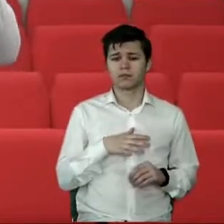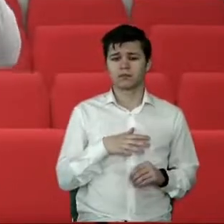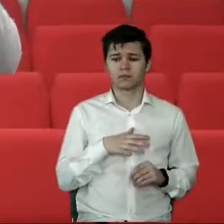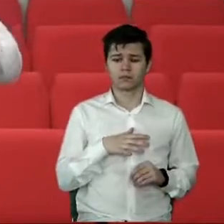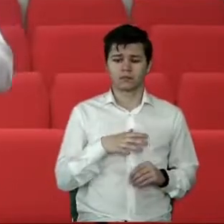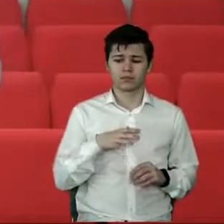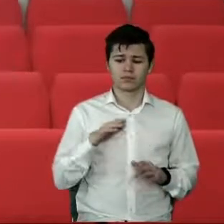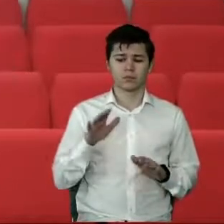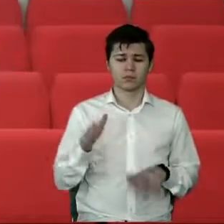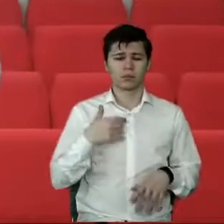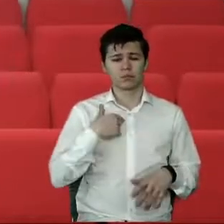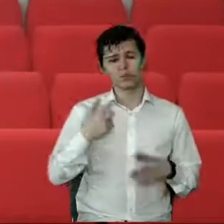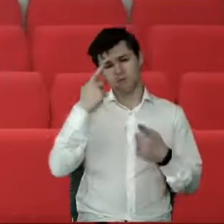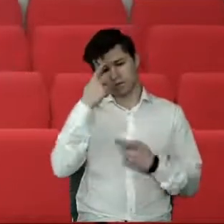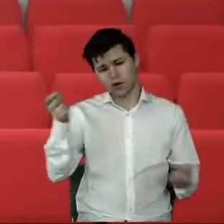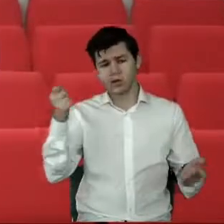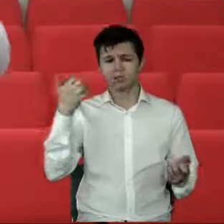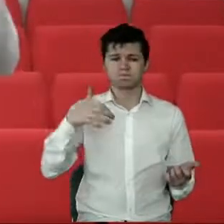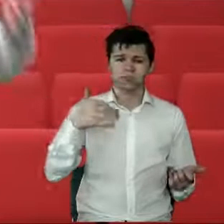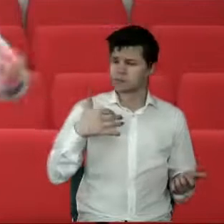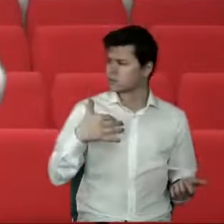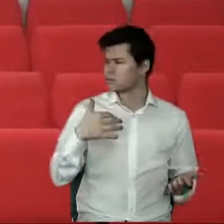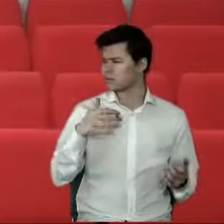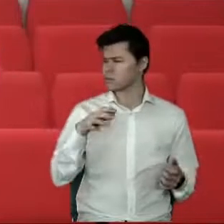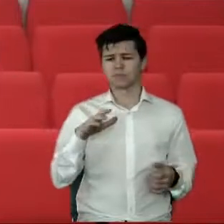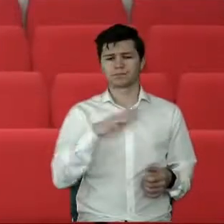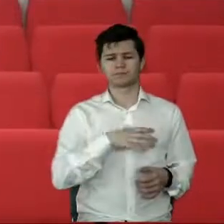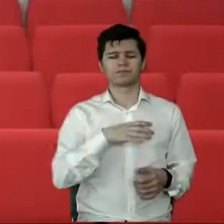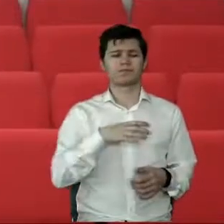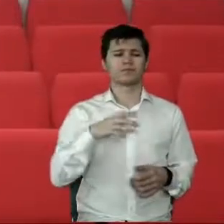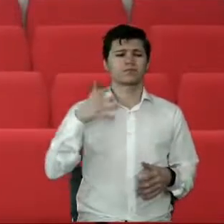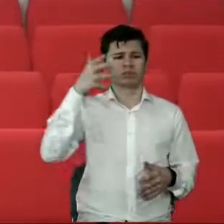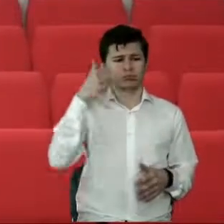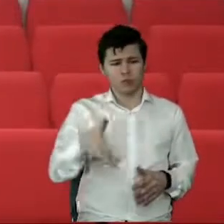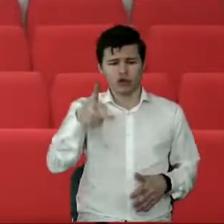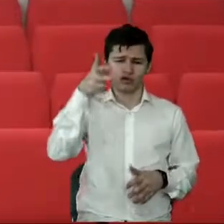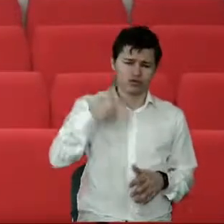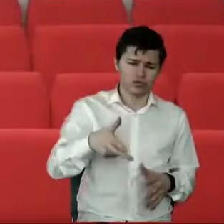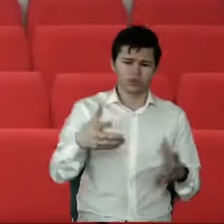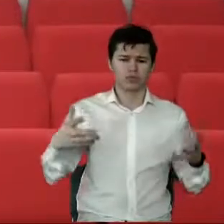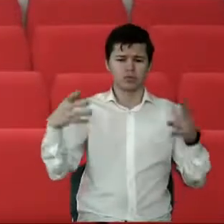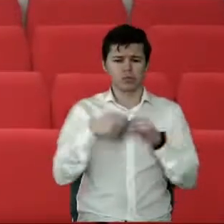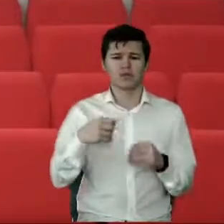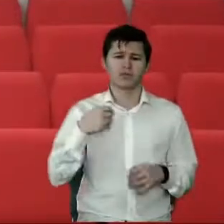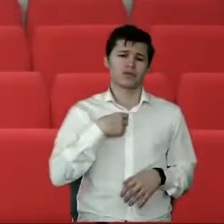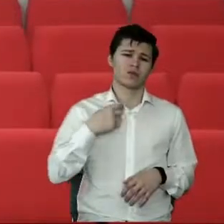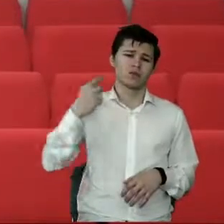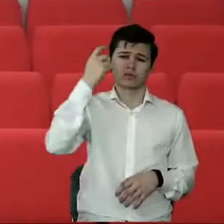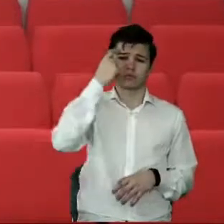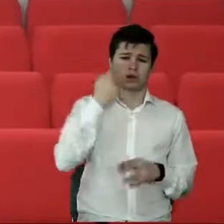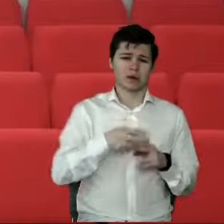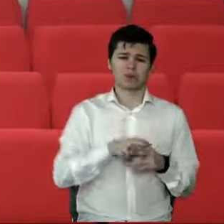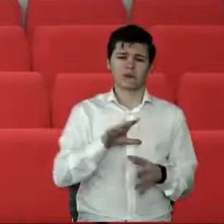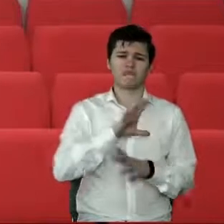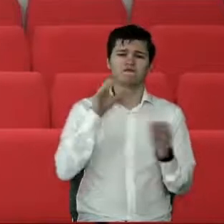как ученики возвещали Слово Господне, в день Пятидесятницы покаялись 3000 человек и 5000 человек. Но я сильно сомневаюсь, что все эти тысячи человек